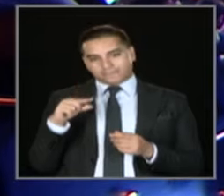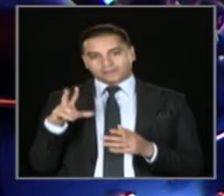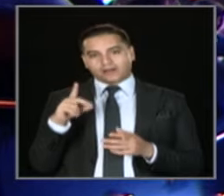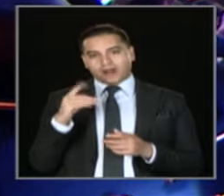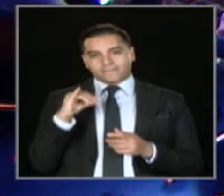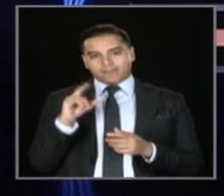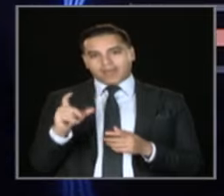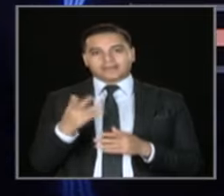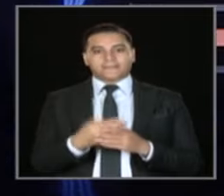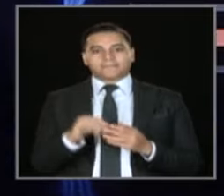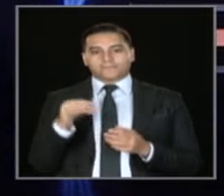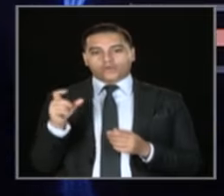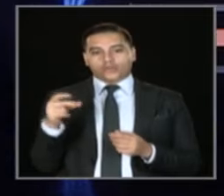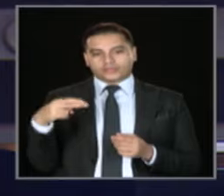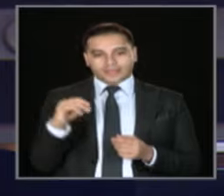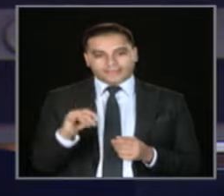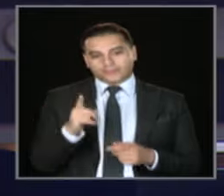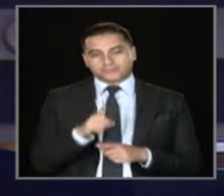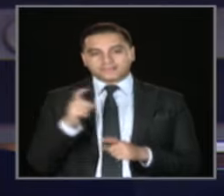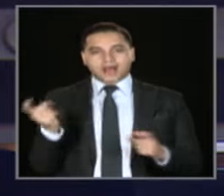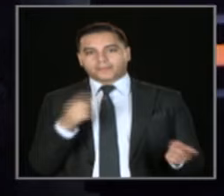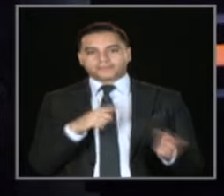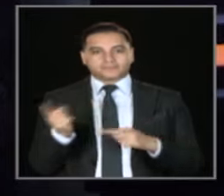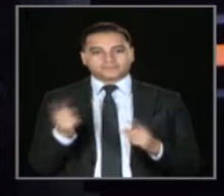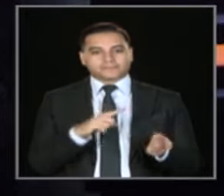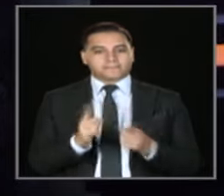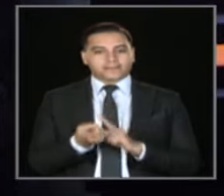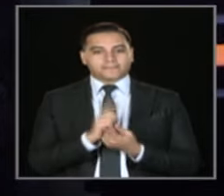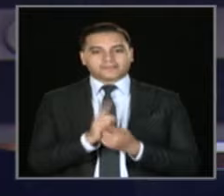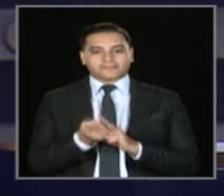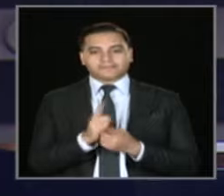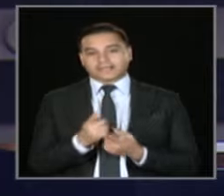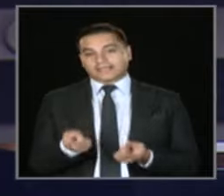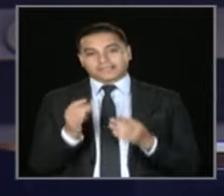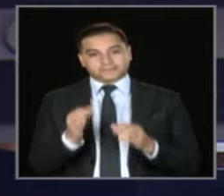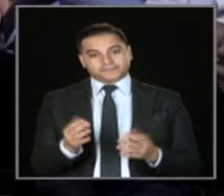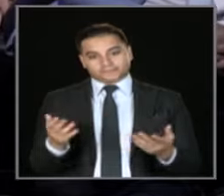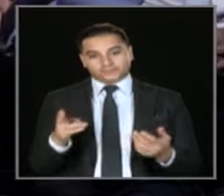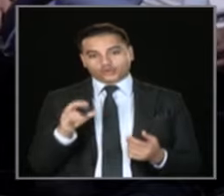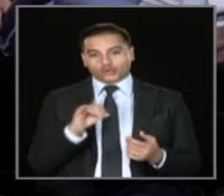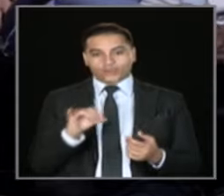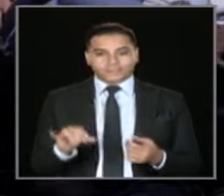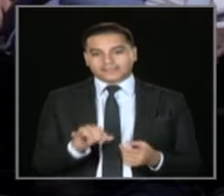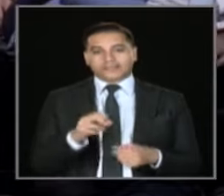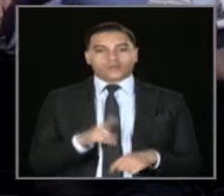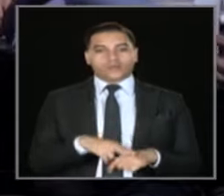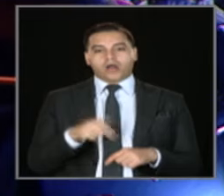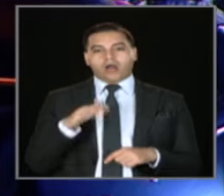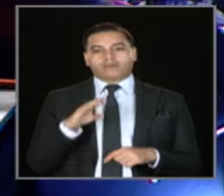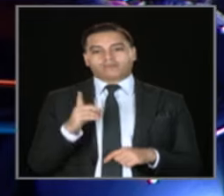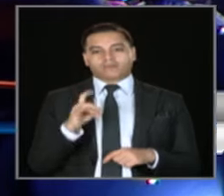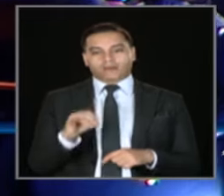30 رمسيس. بتجاوبوا أسئلة بعض مش ملاحظين كده؟ حلو ده، ربنا يسهل. تومي وأكرم، أكرم